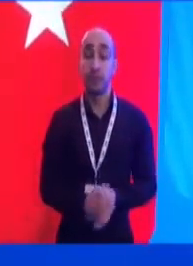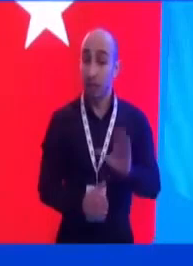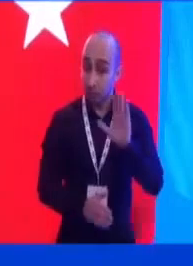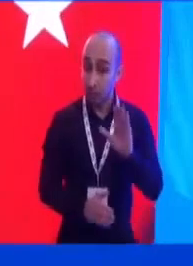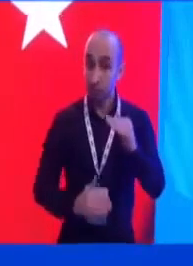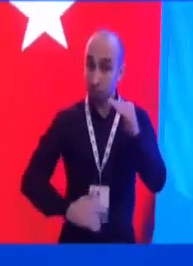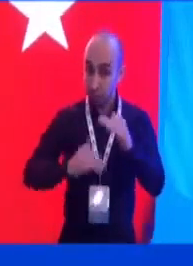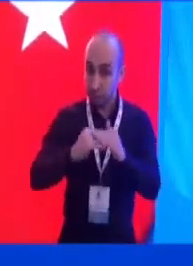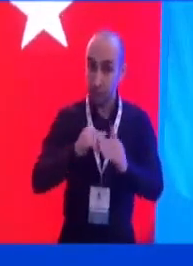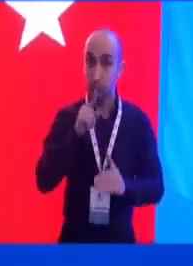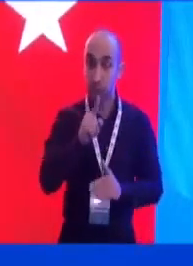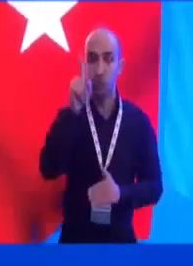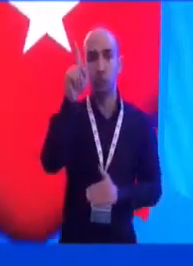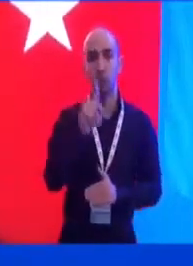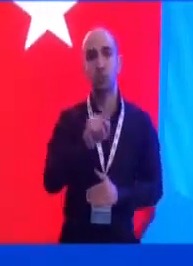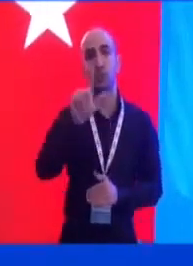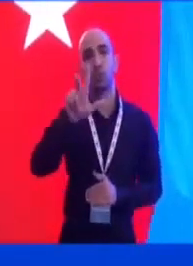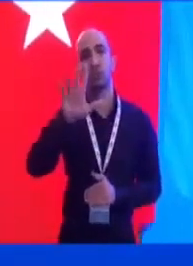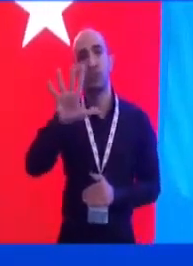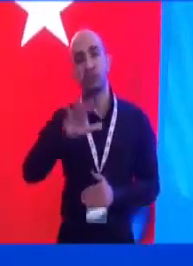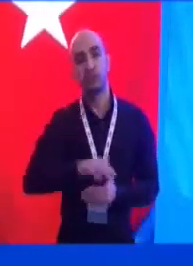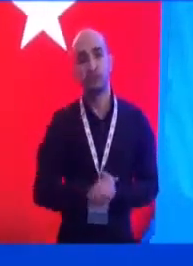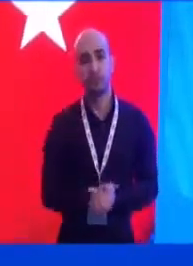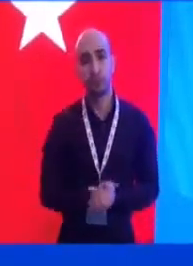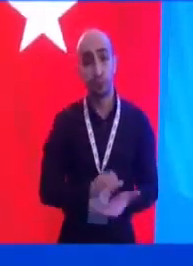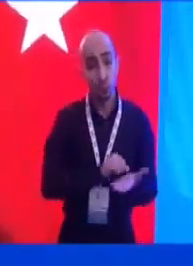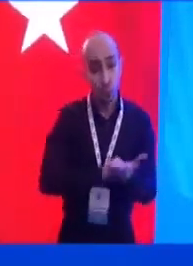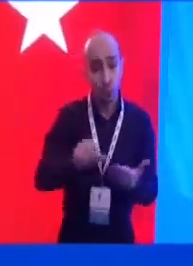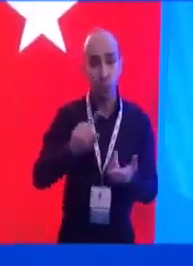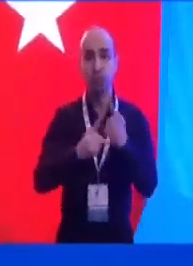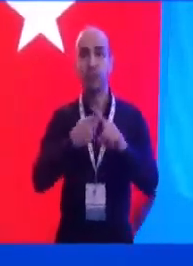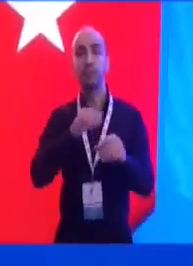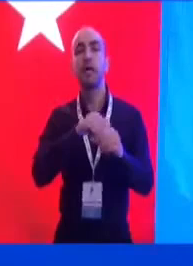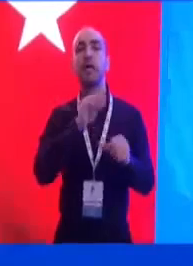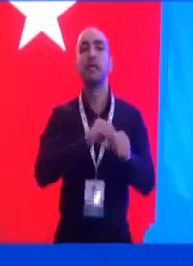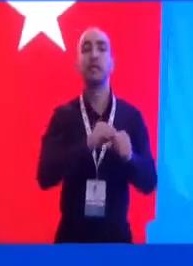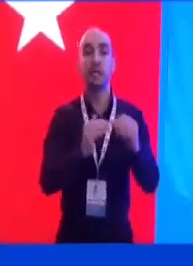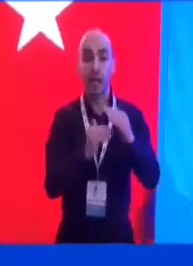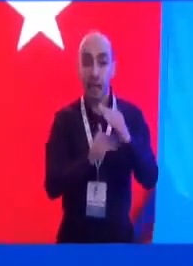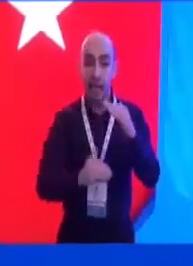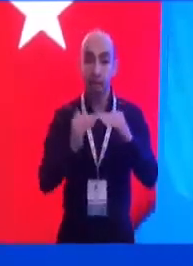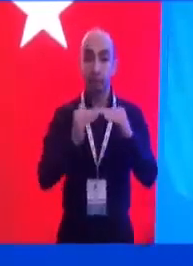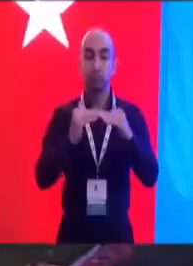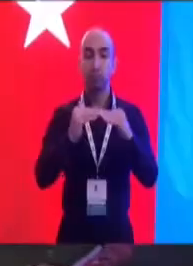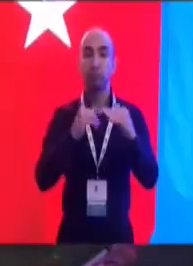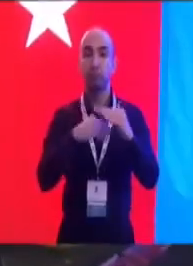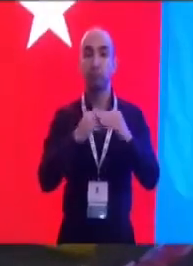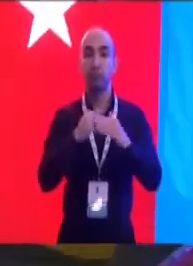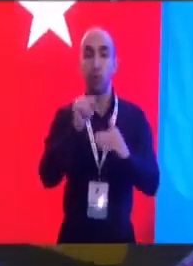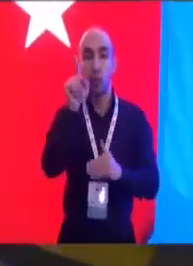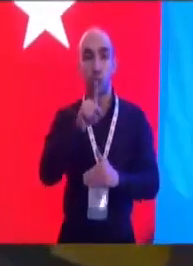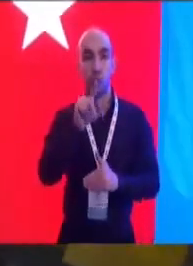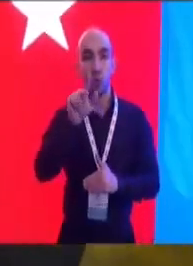kota %35 dedik. Tüm siyasi partiler içerisinde bu en yüksek orandır. Genel